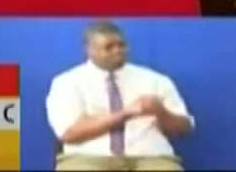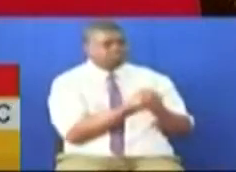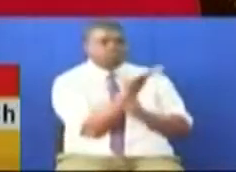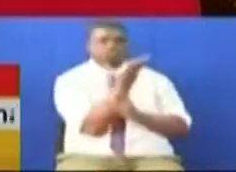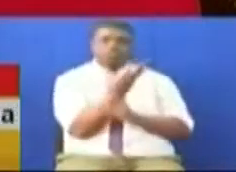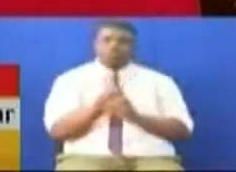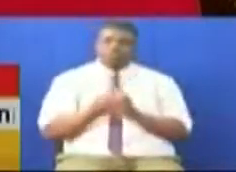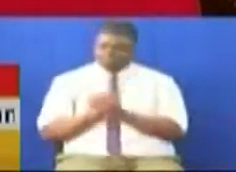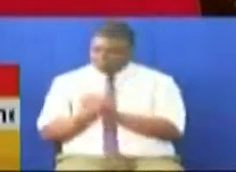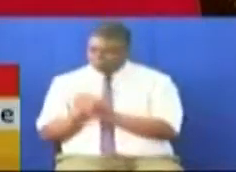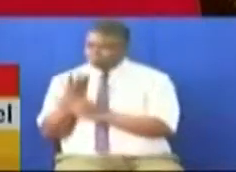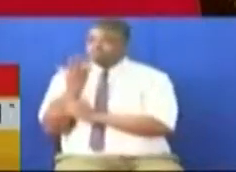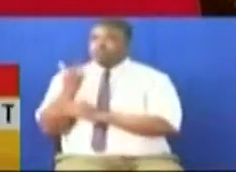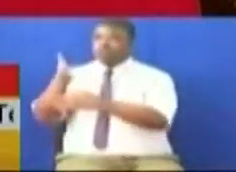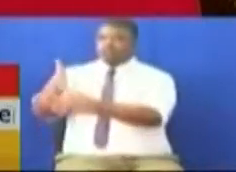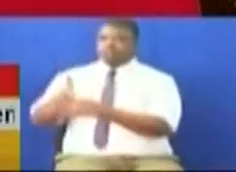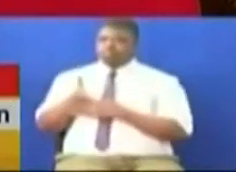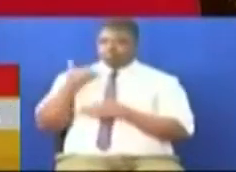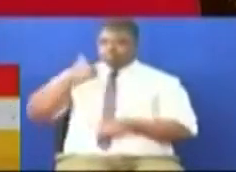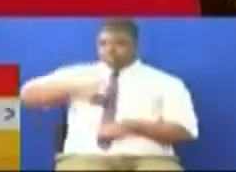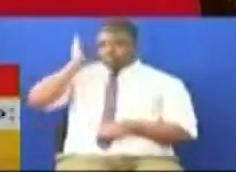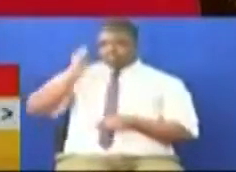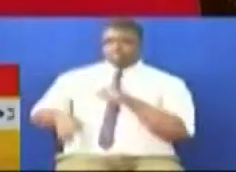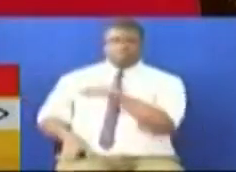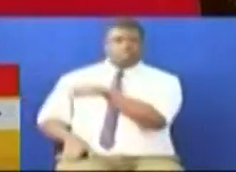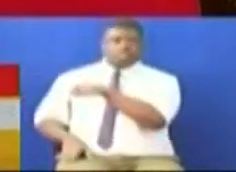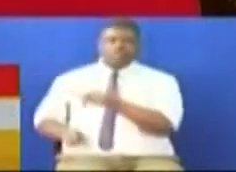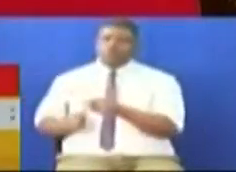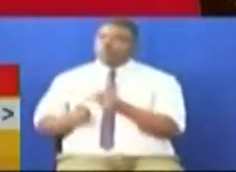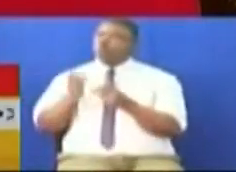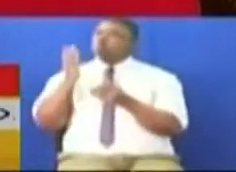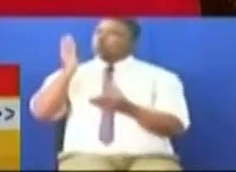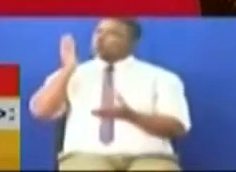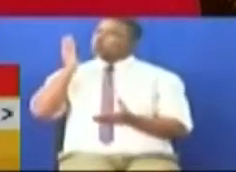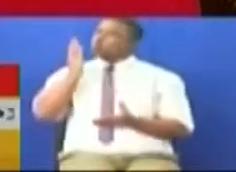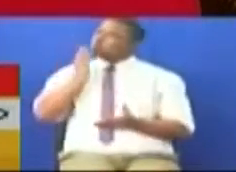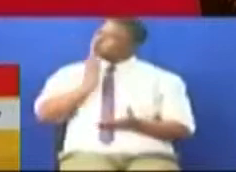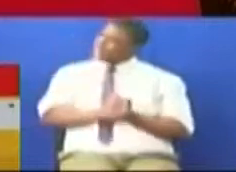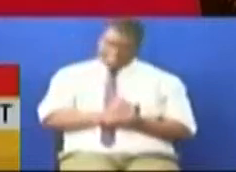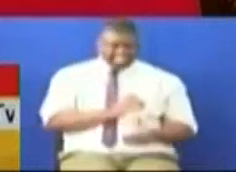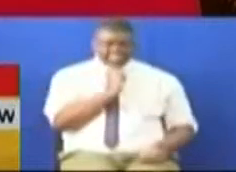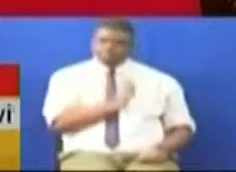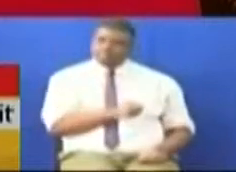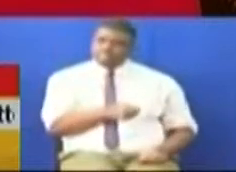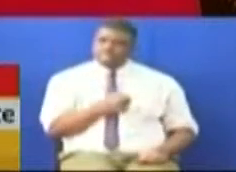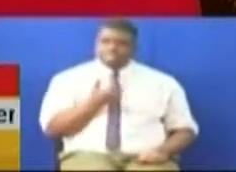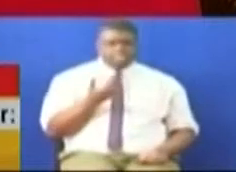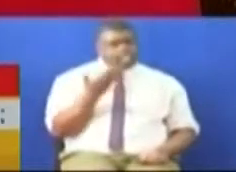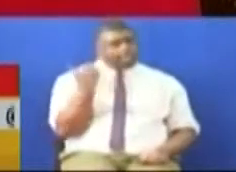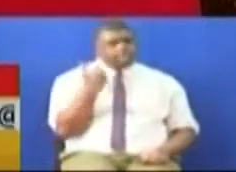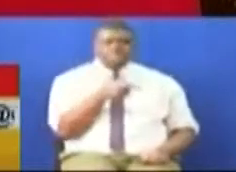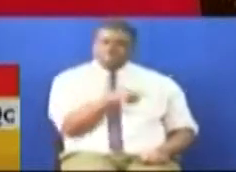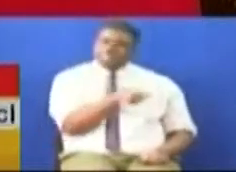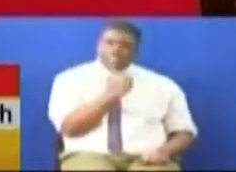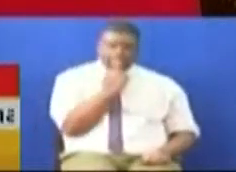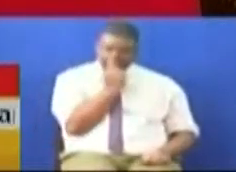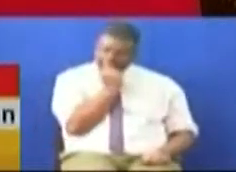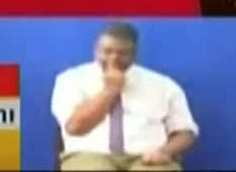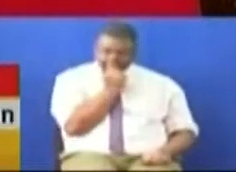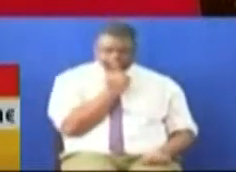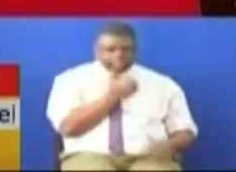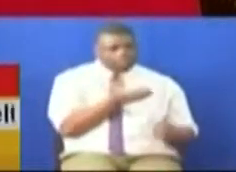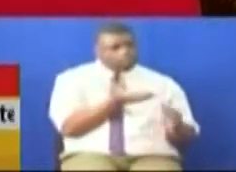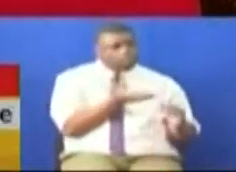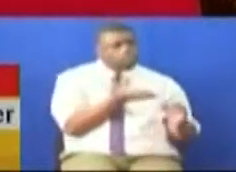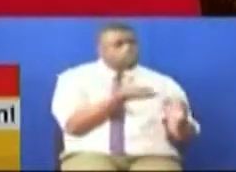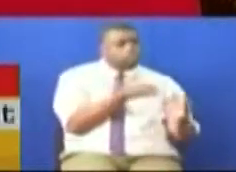umma. Ni ukweli usiopingika mheshimiwa spika, mashirika haya yalikuwa yanachungulia kaburi. Lakini